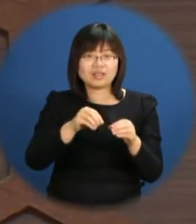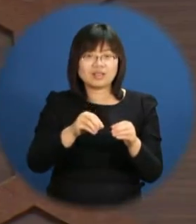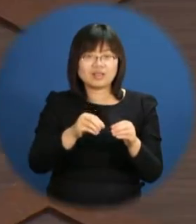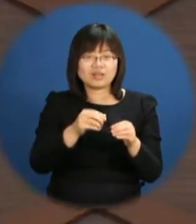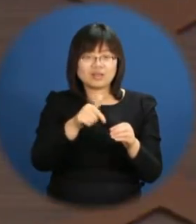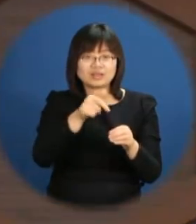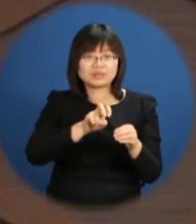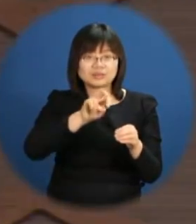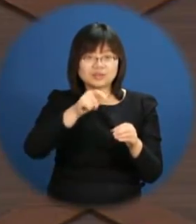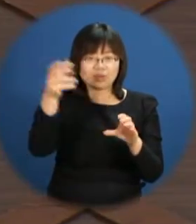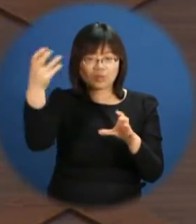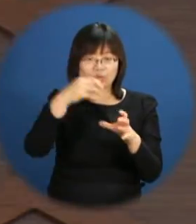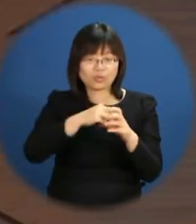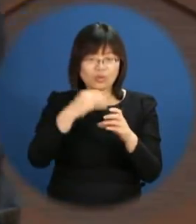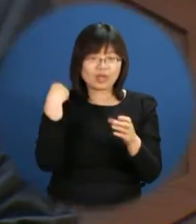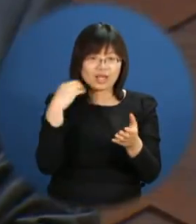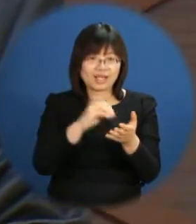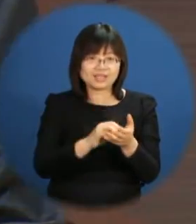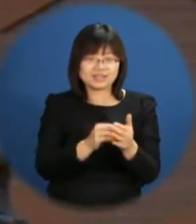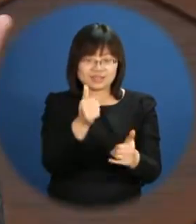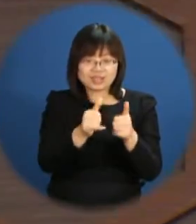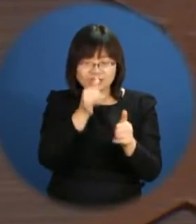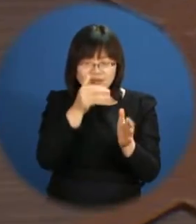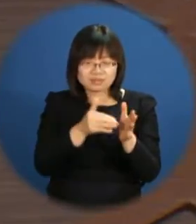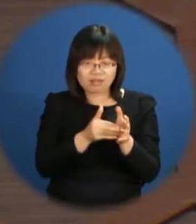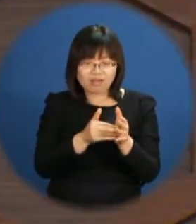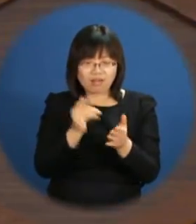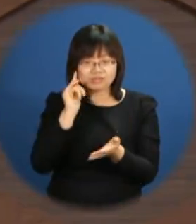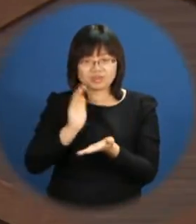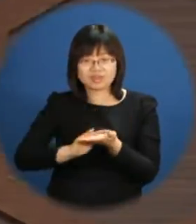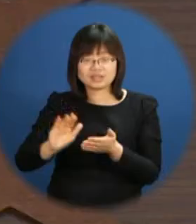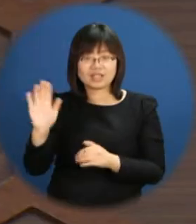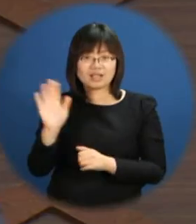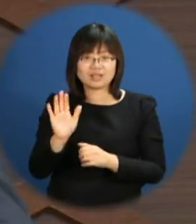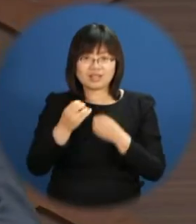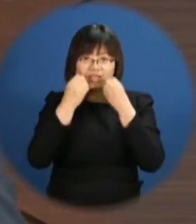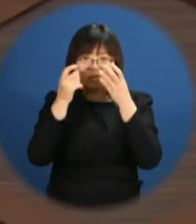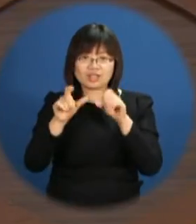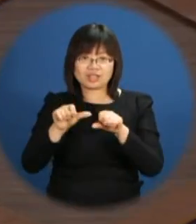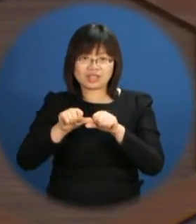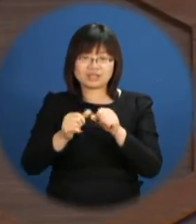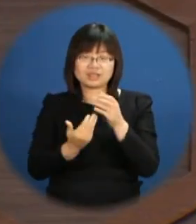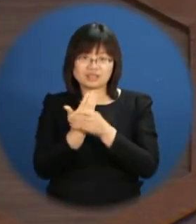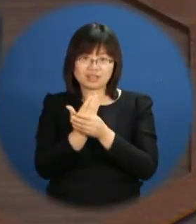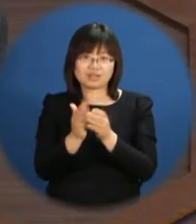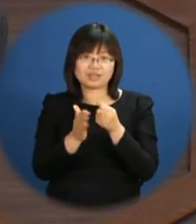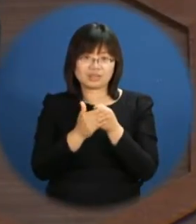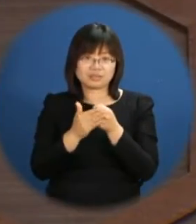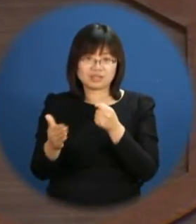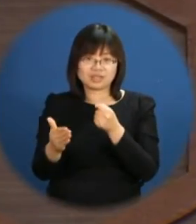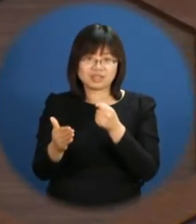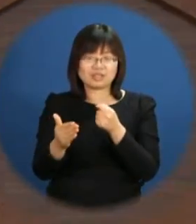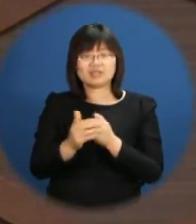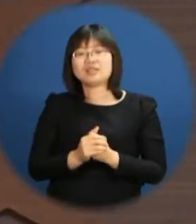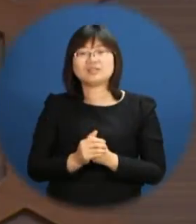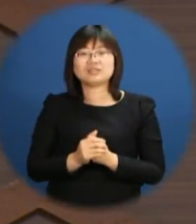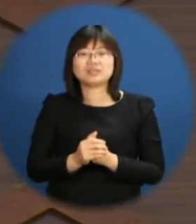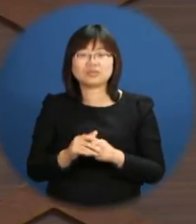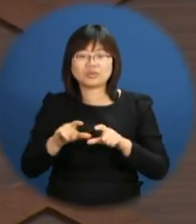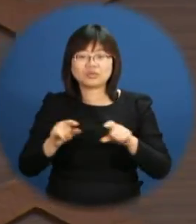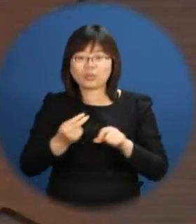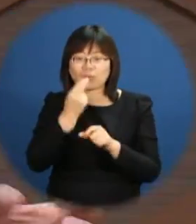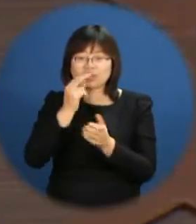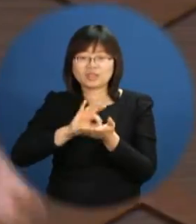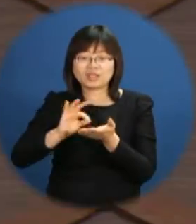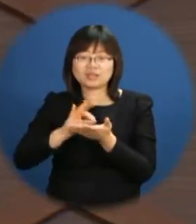그게 좀 석연치 않은 거예요 아까 말씀드렸듯이 는 새로운 가스가 나와 버리고 그러면 그 보통 공기를 쓰지 말고